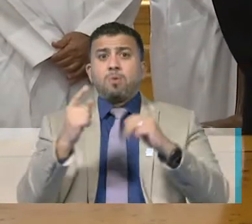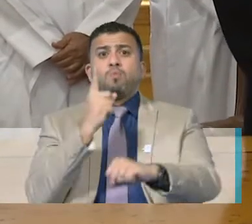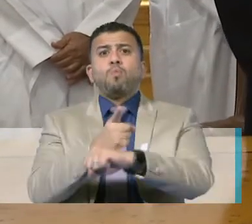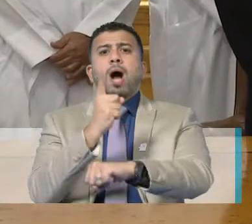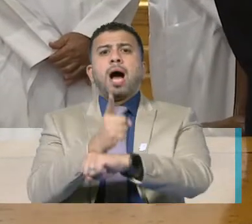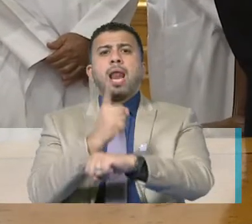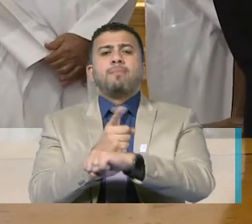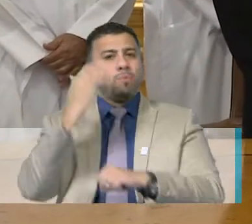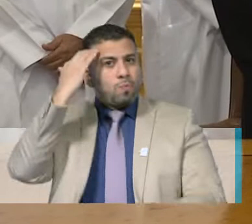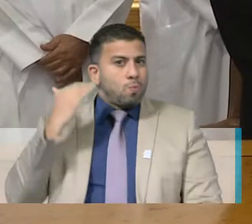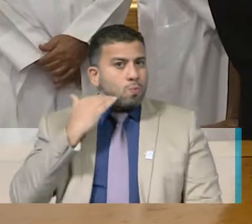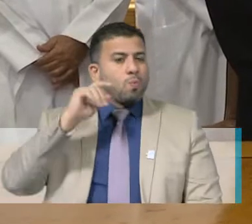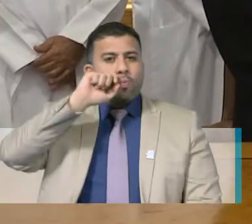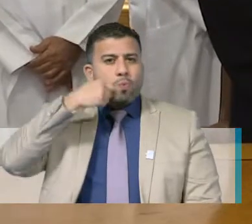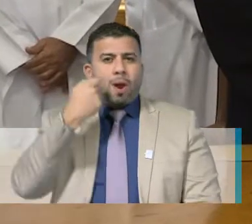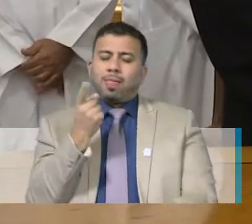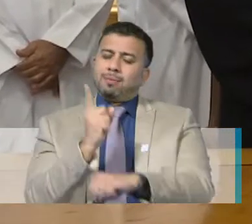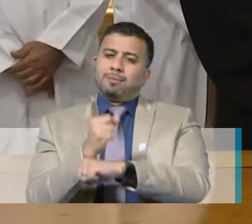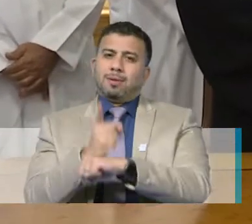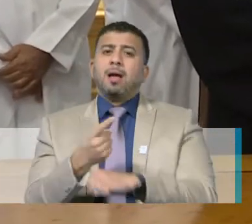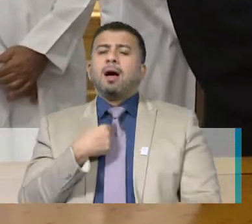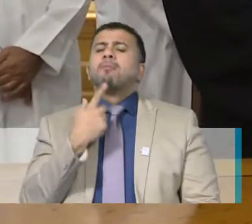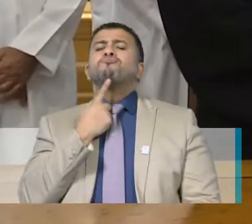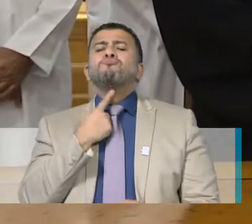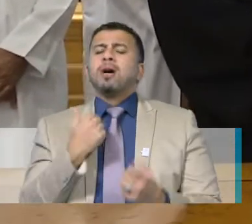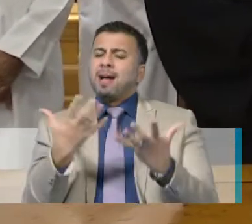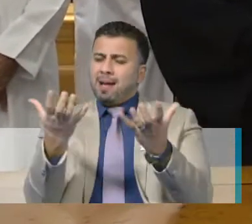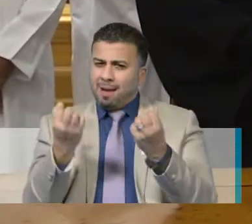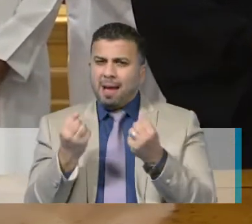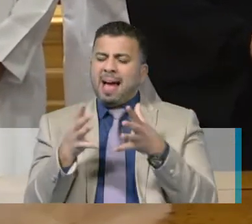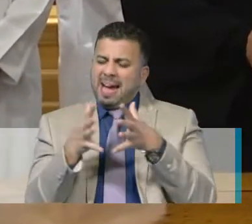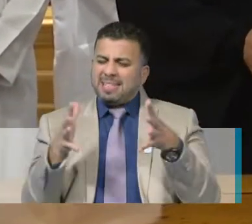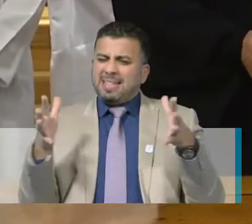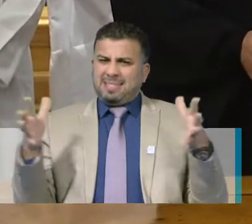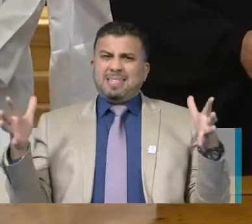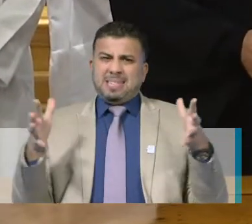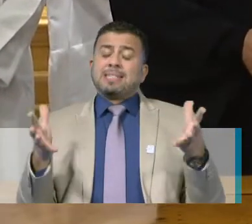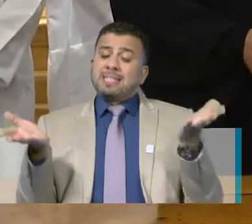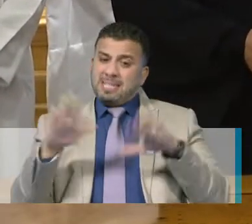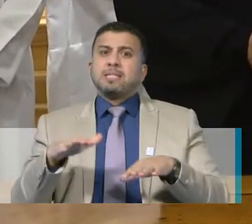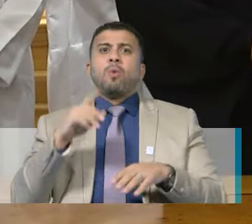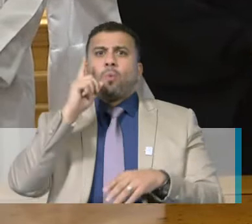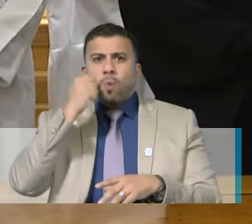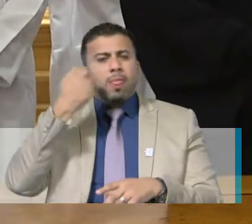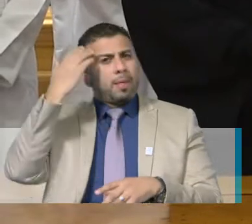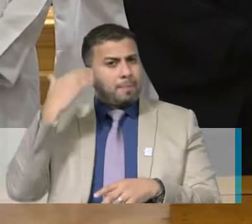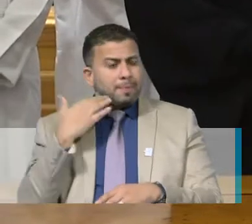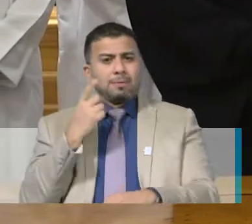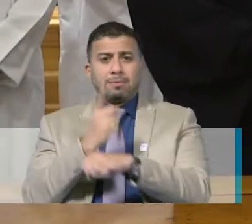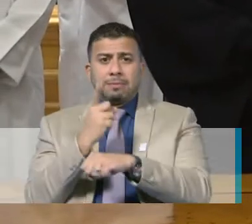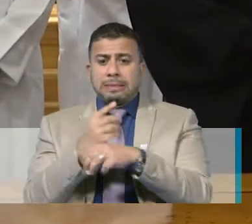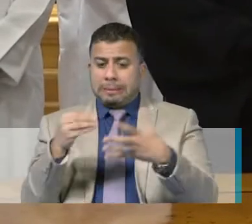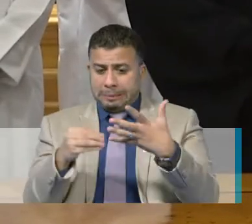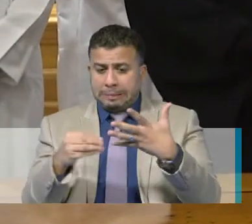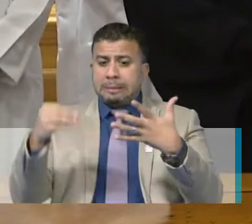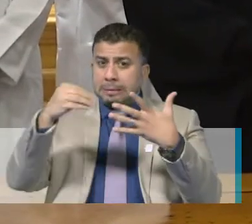المدرسين والمدرسات. نحن نحتاج إلى أعداد كبيرة من المدرسين والمدرسات، وهي خطوة.